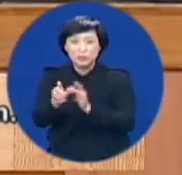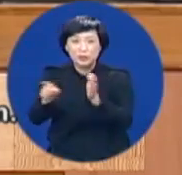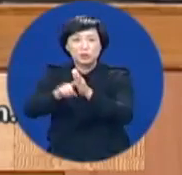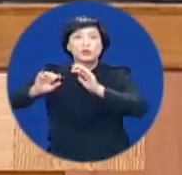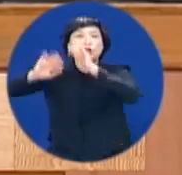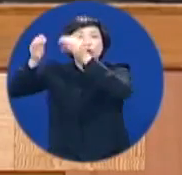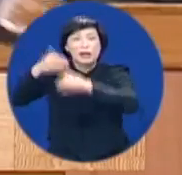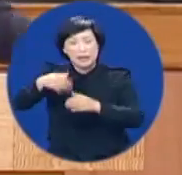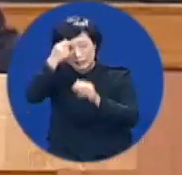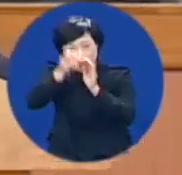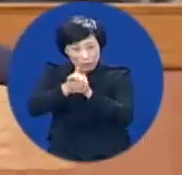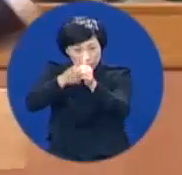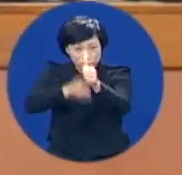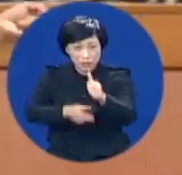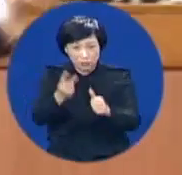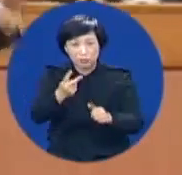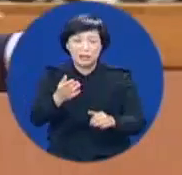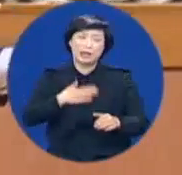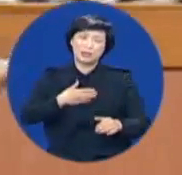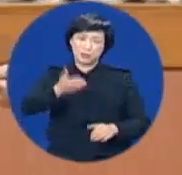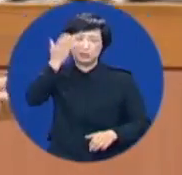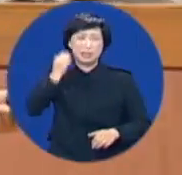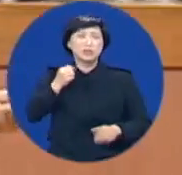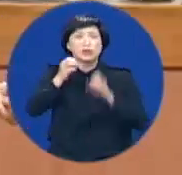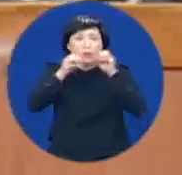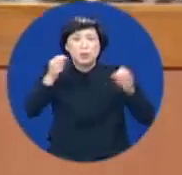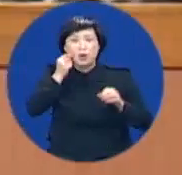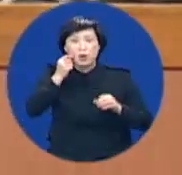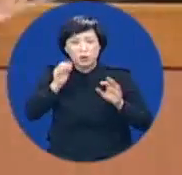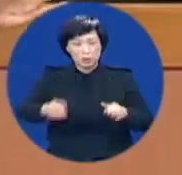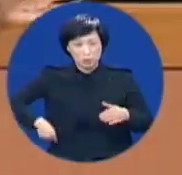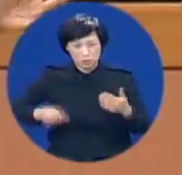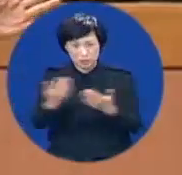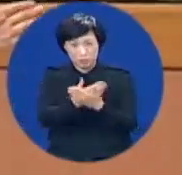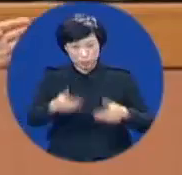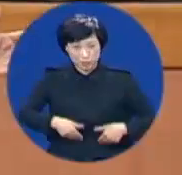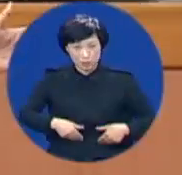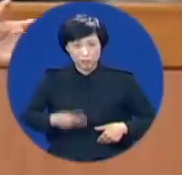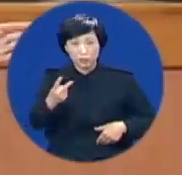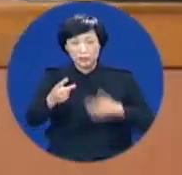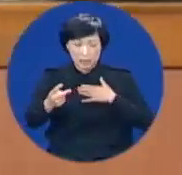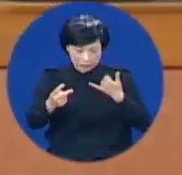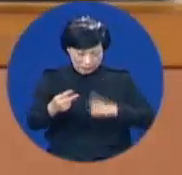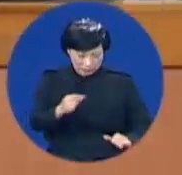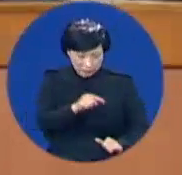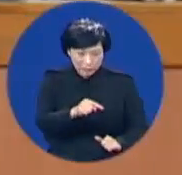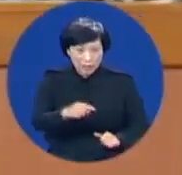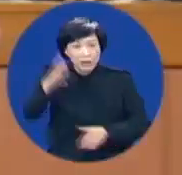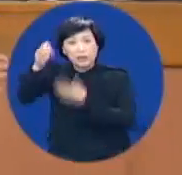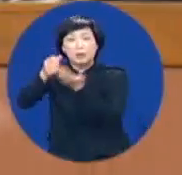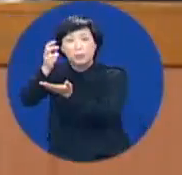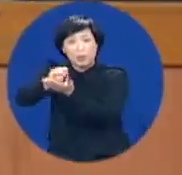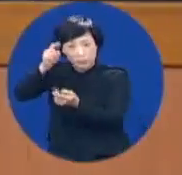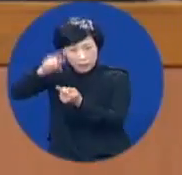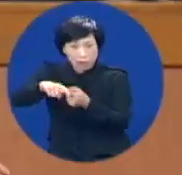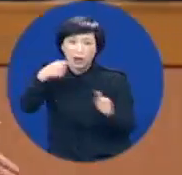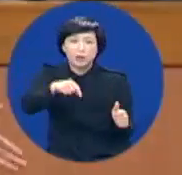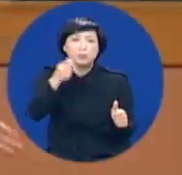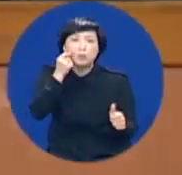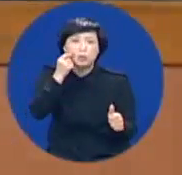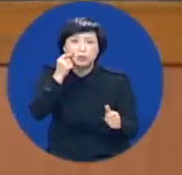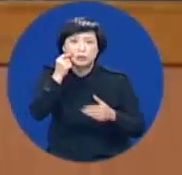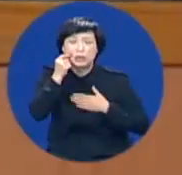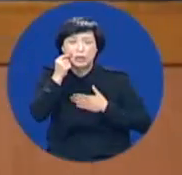기도하십시오. 전도하지 못한 거 회개하고 기도하십시오. 내 자식이 있다면 내 자식을 하나님의 법도대로 가르치지